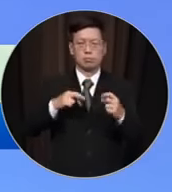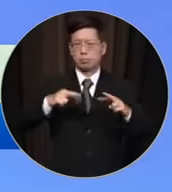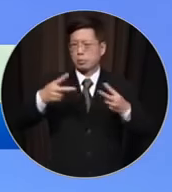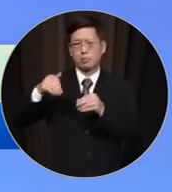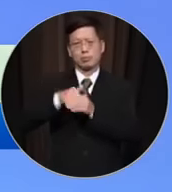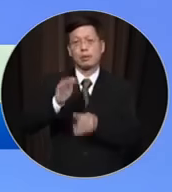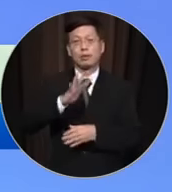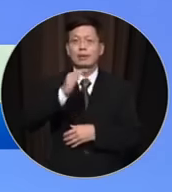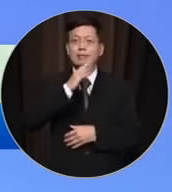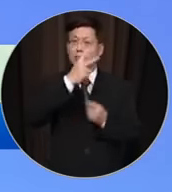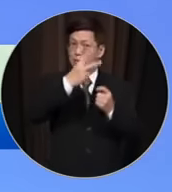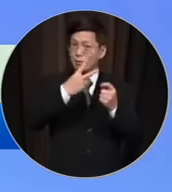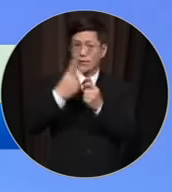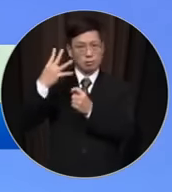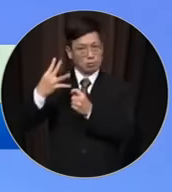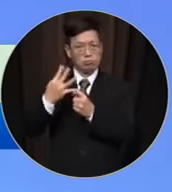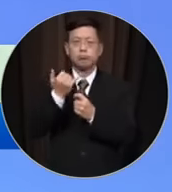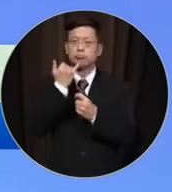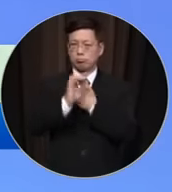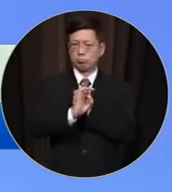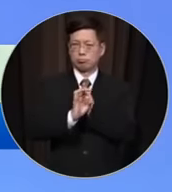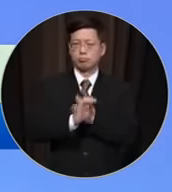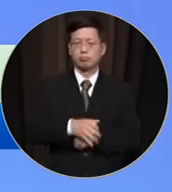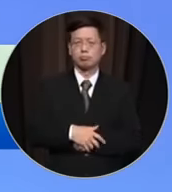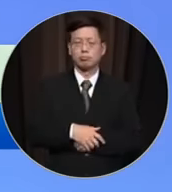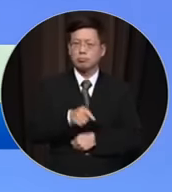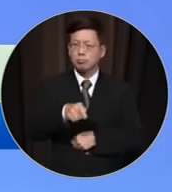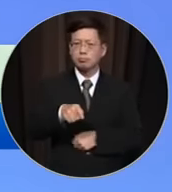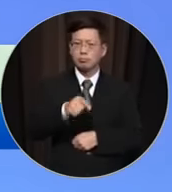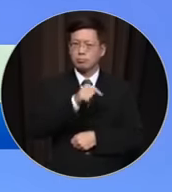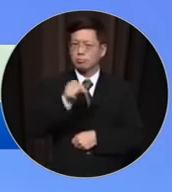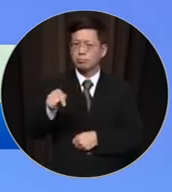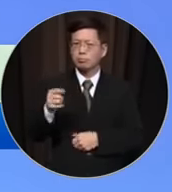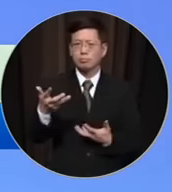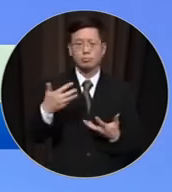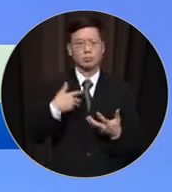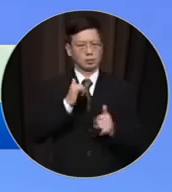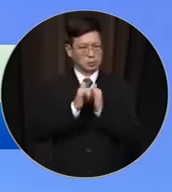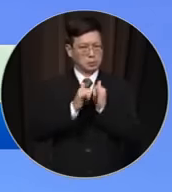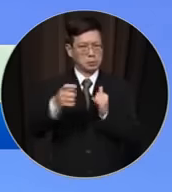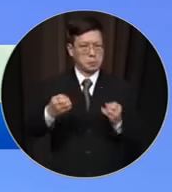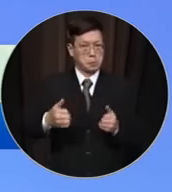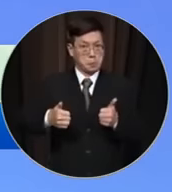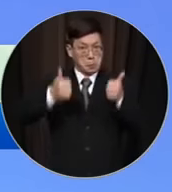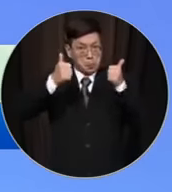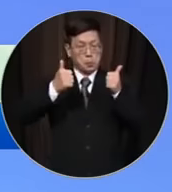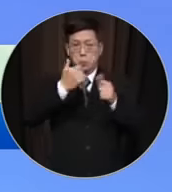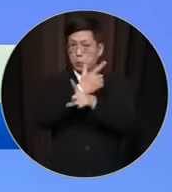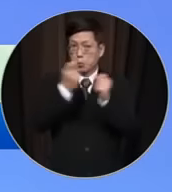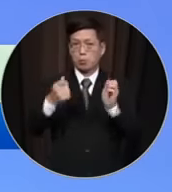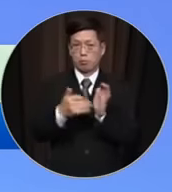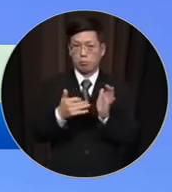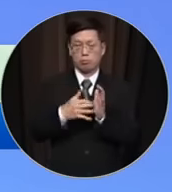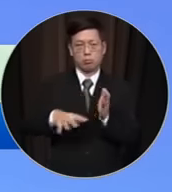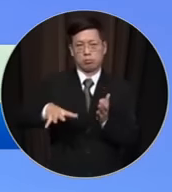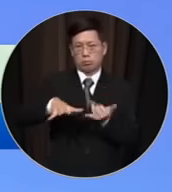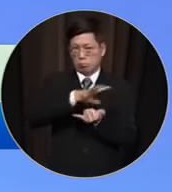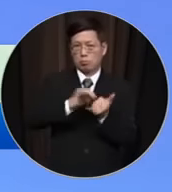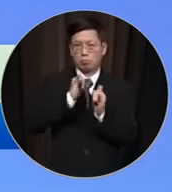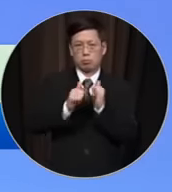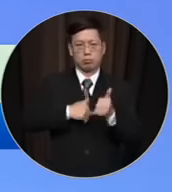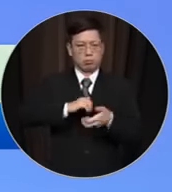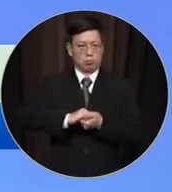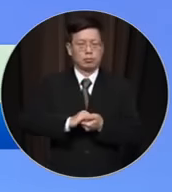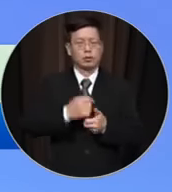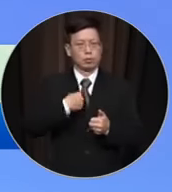但是如果两年或四年也许是可以考虑的。那这个部分呢，要在社会有高度共识之下呢，那么由全民呢来做最后